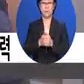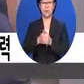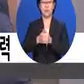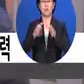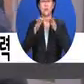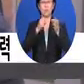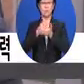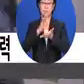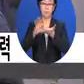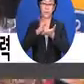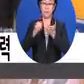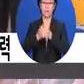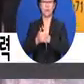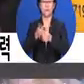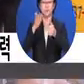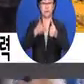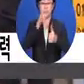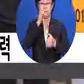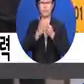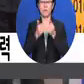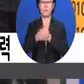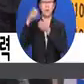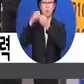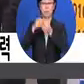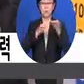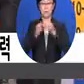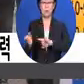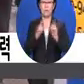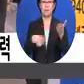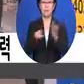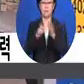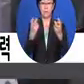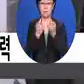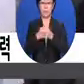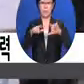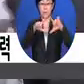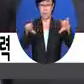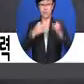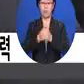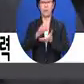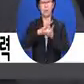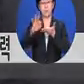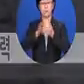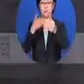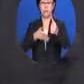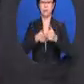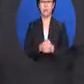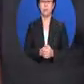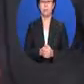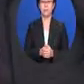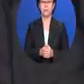전통시장을 이용해달라는 메시지를 전했으며 전통시장 활성화 방안으로 온누리 상품권 이용을 당부하기도